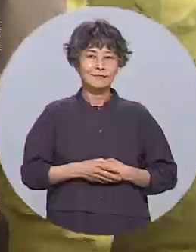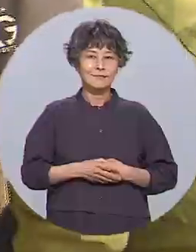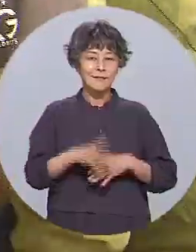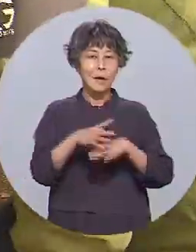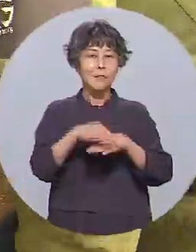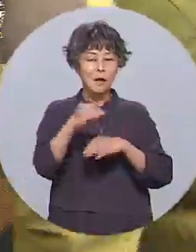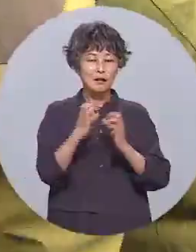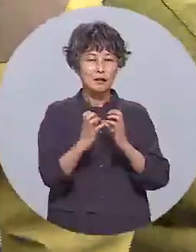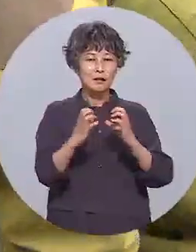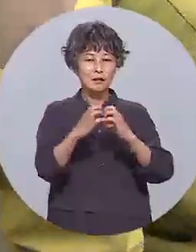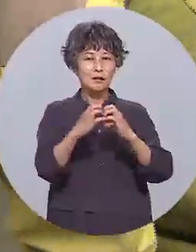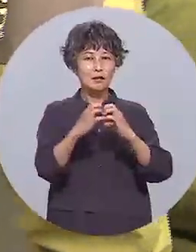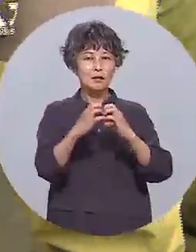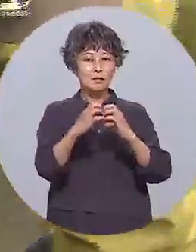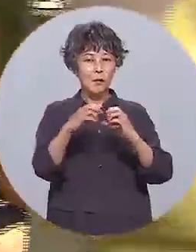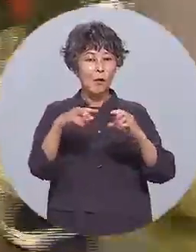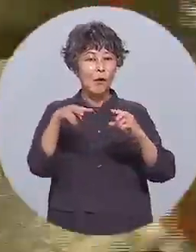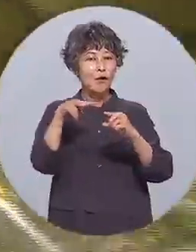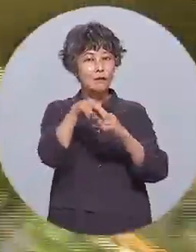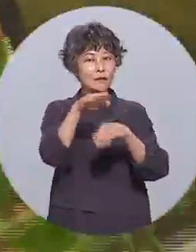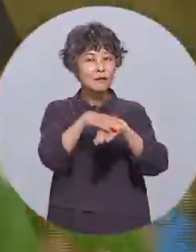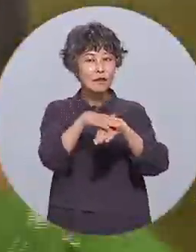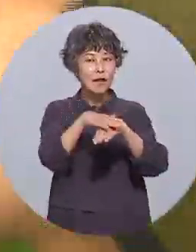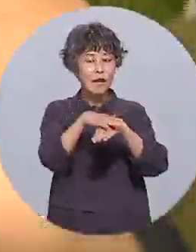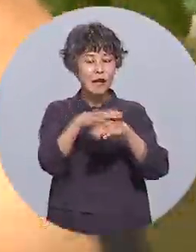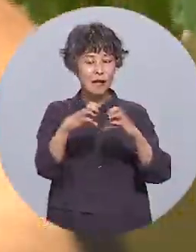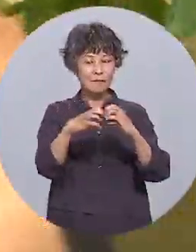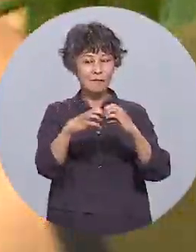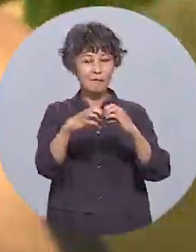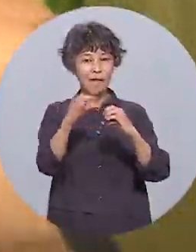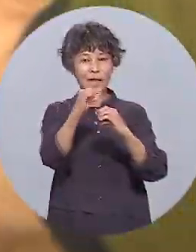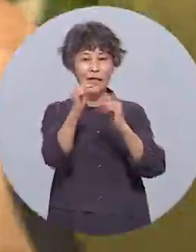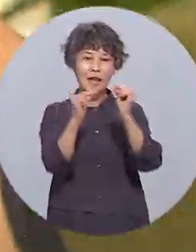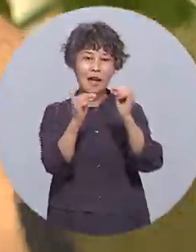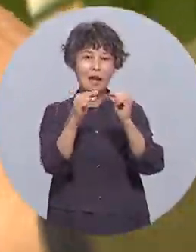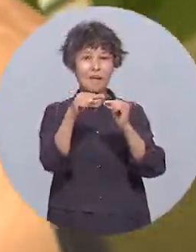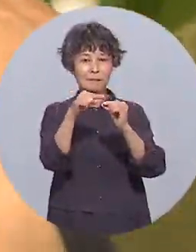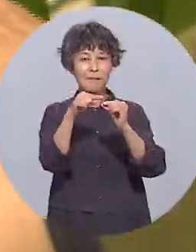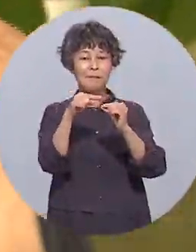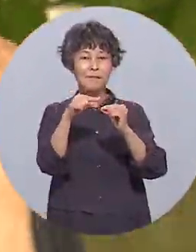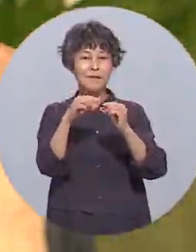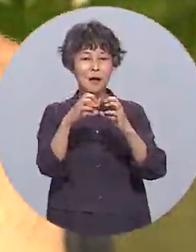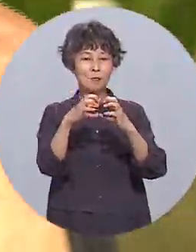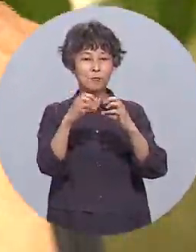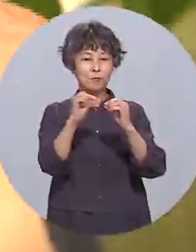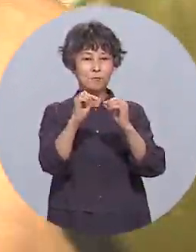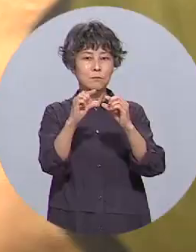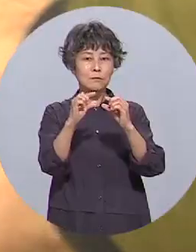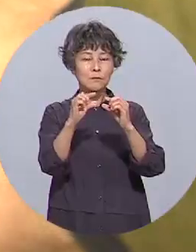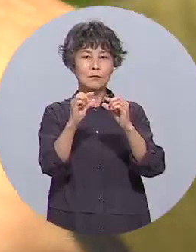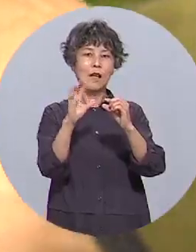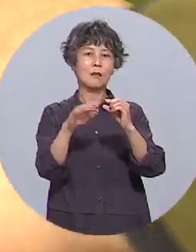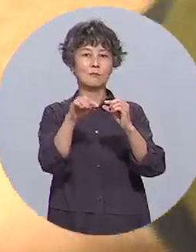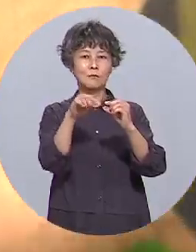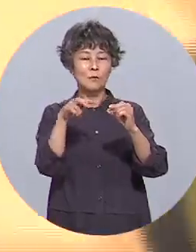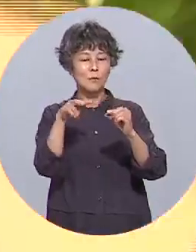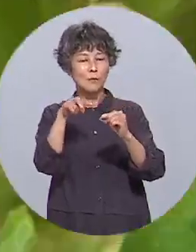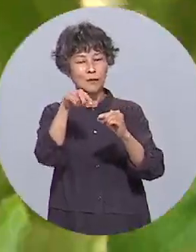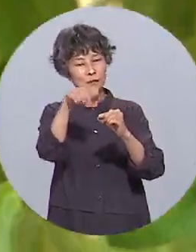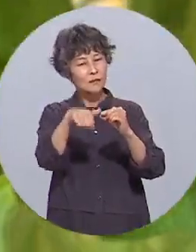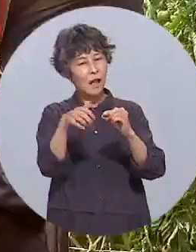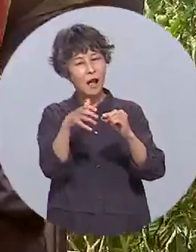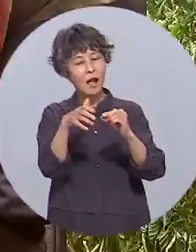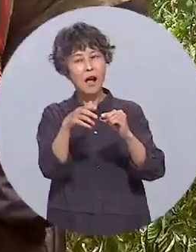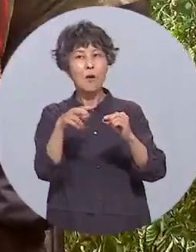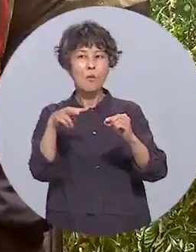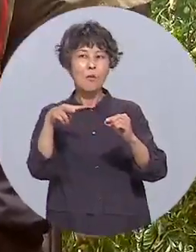まずトマトの切り方なんですけども、はい、実から出ているこの枝ですね、ここに膨らんでいる節があるんですけども、この節のちょっと下の